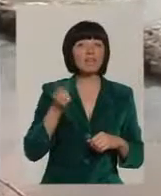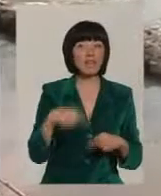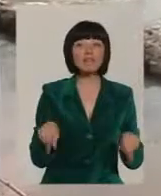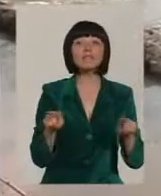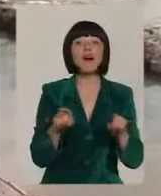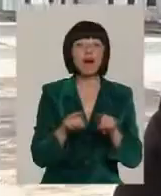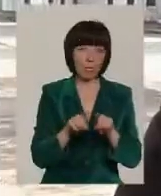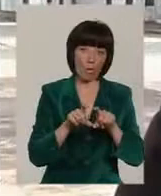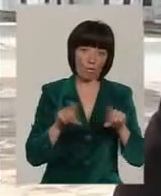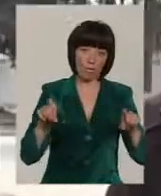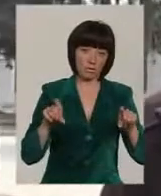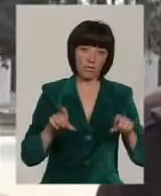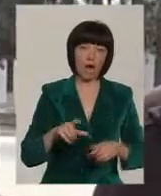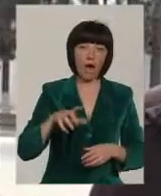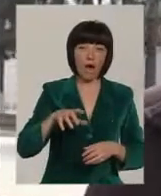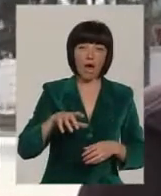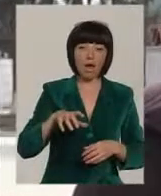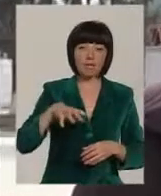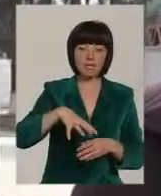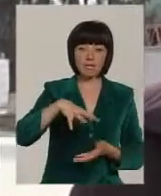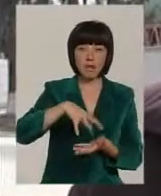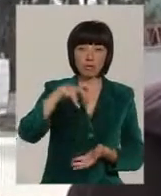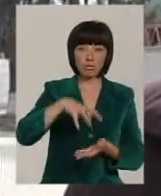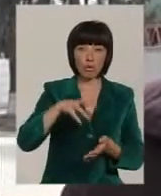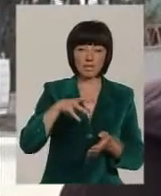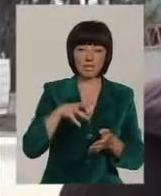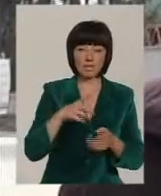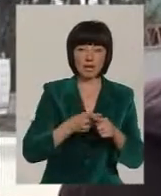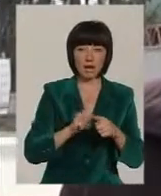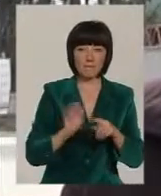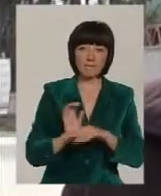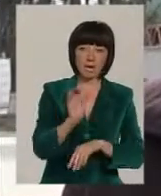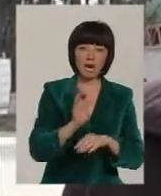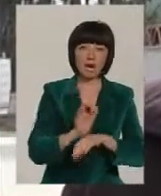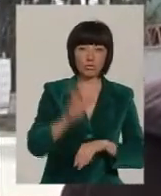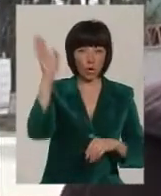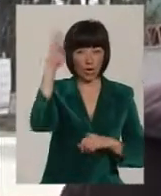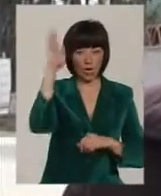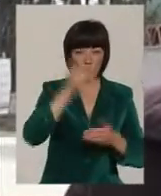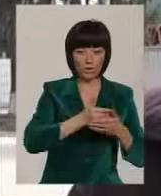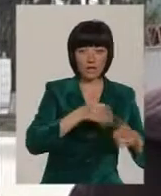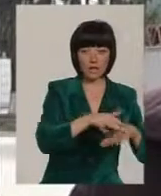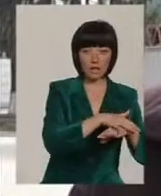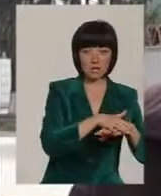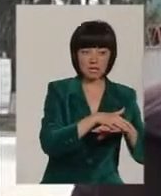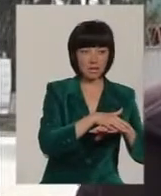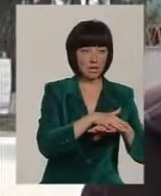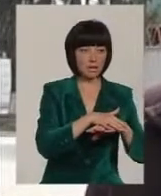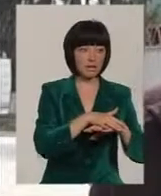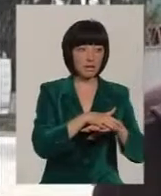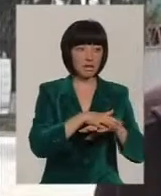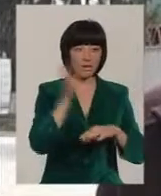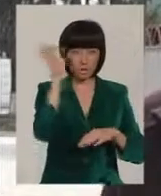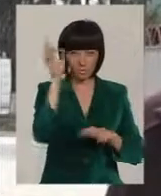таким об'єктом. Насосна станція, яка перекачує воду від населення, там фекальні